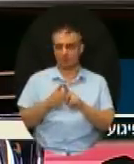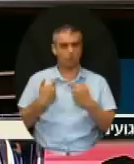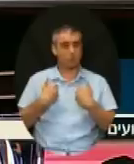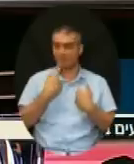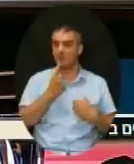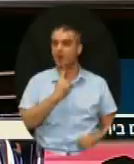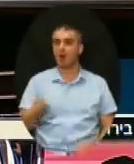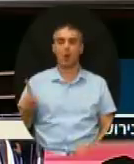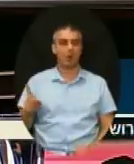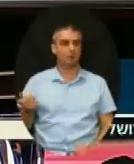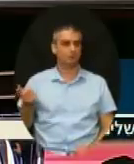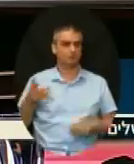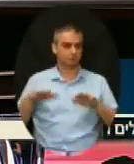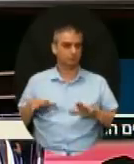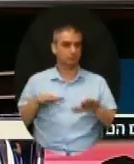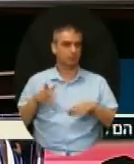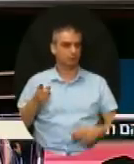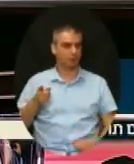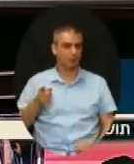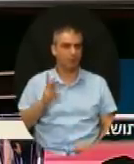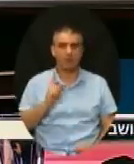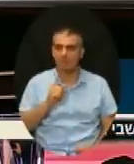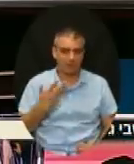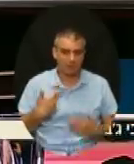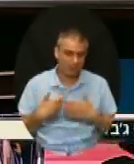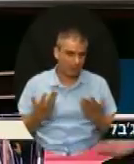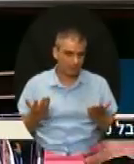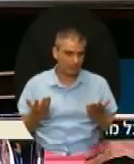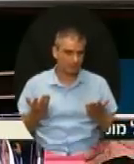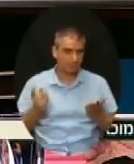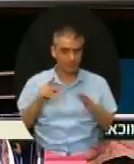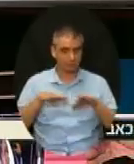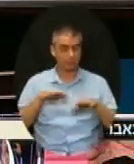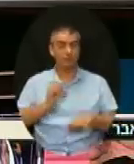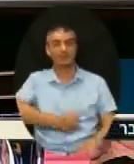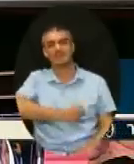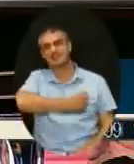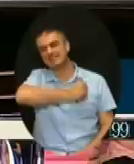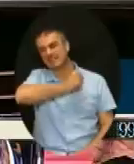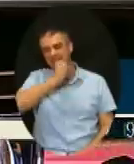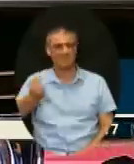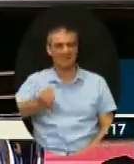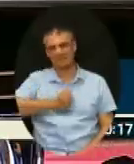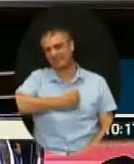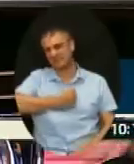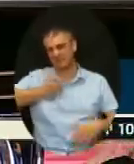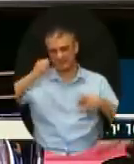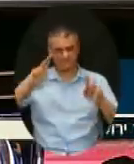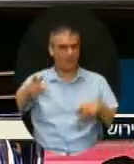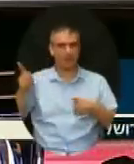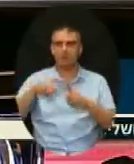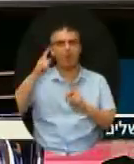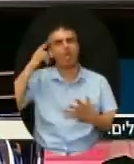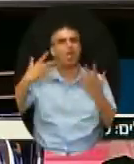ואמרה לא לכיסאות בממשלה, אבל הדבר הזה לא קיים, קיימת ממשלת ימין ימין, חסרת